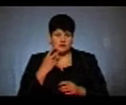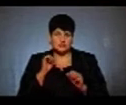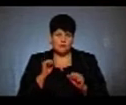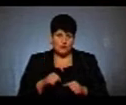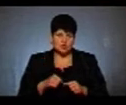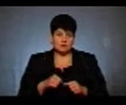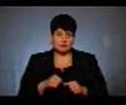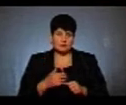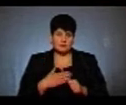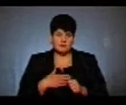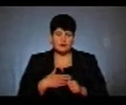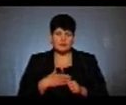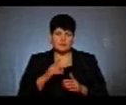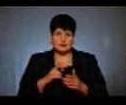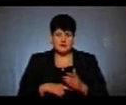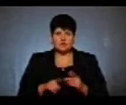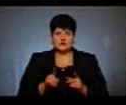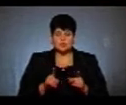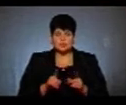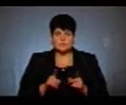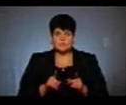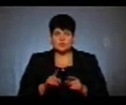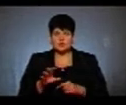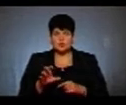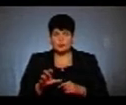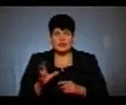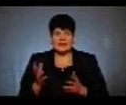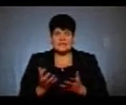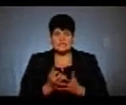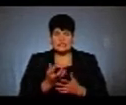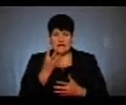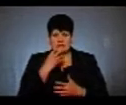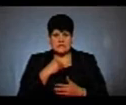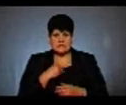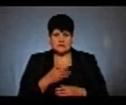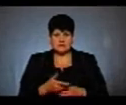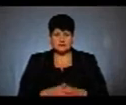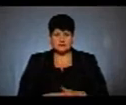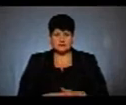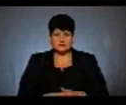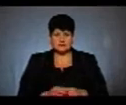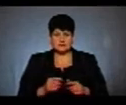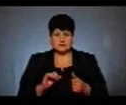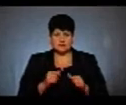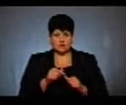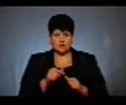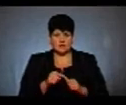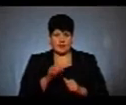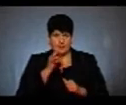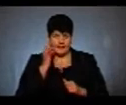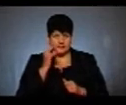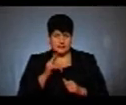ми бути впевнені в якійсь мірі, що собака то не знайде і не з'їсть, грубо кажучи, замість тої лисиці?